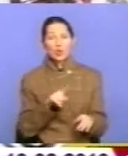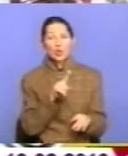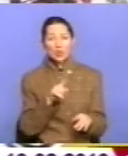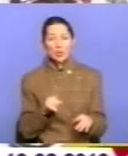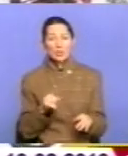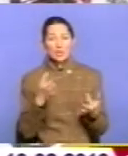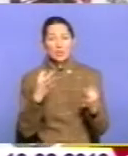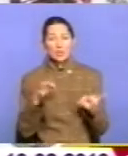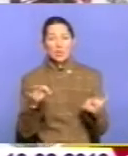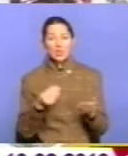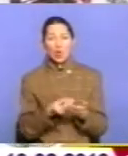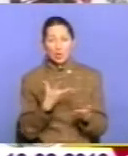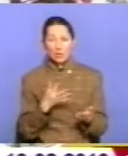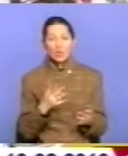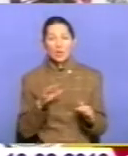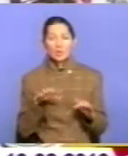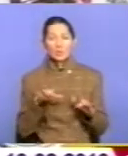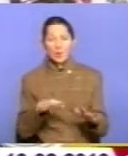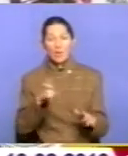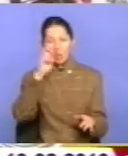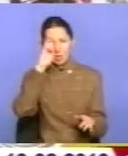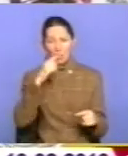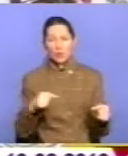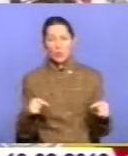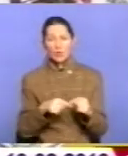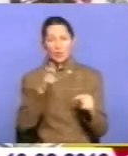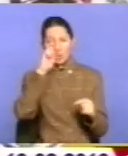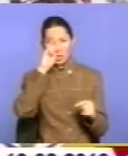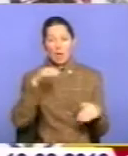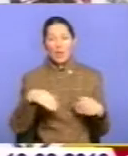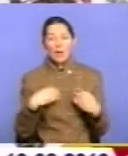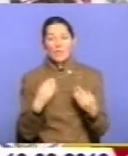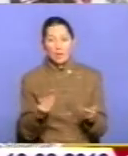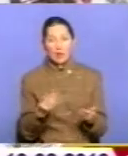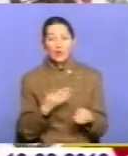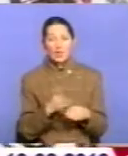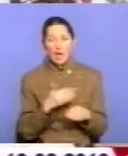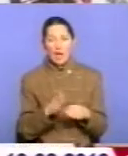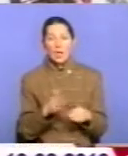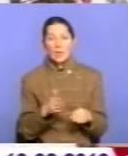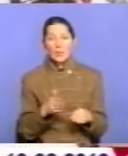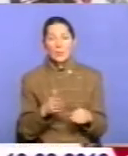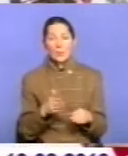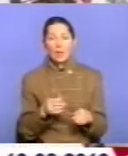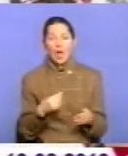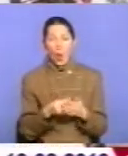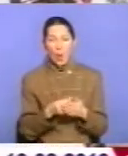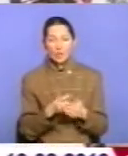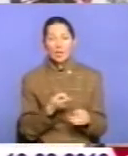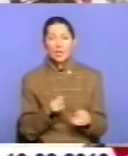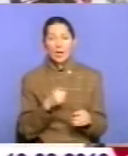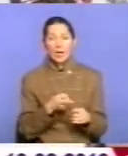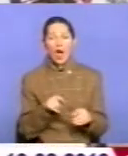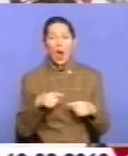справа державна, відповідно, держава виділяє певні кошти на його організацію і